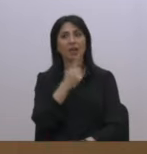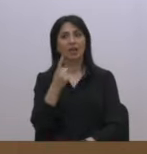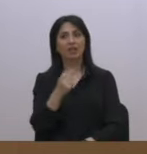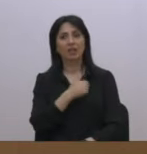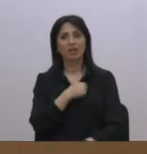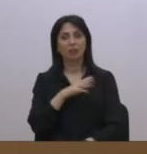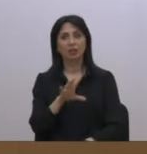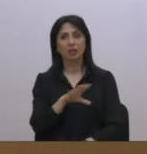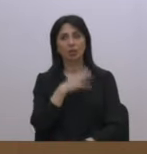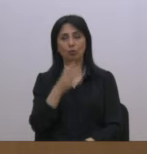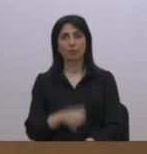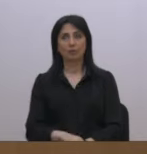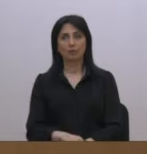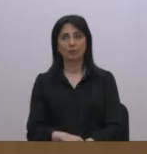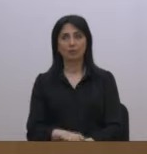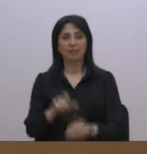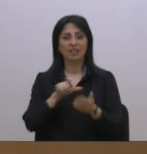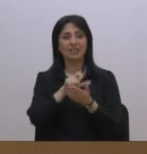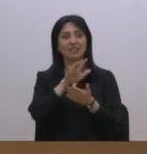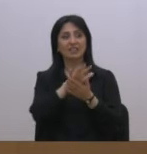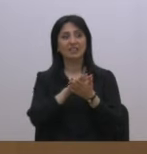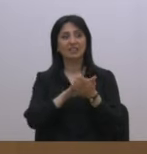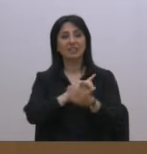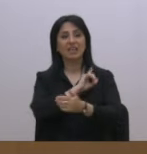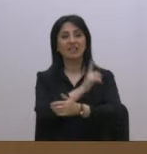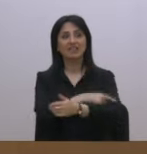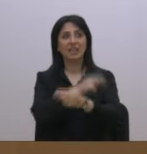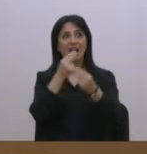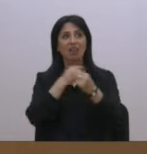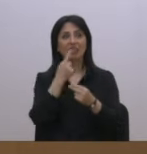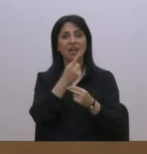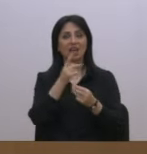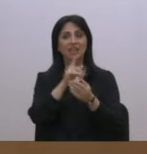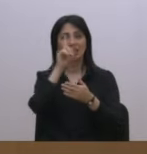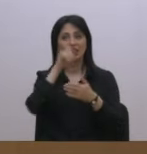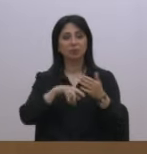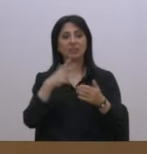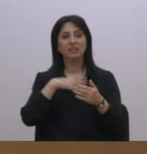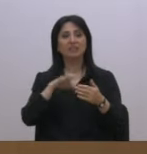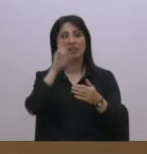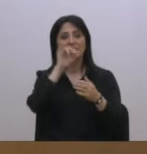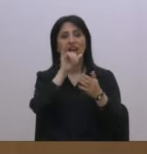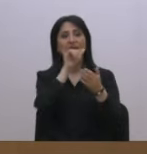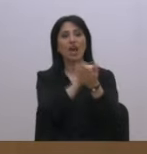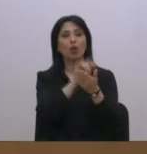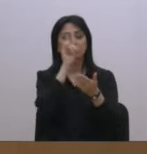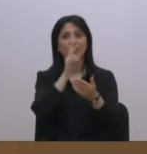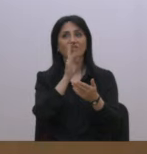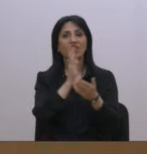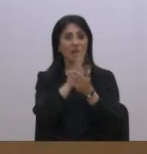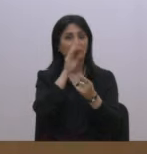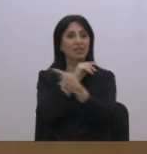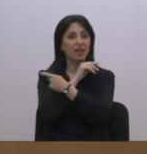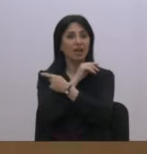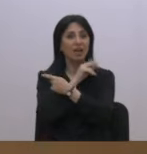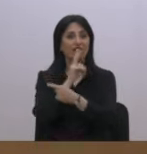იმედი ჰქონდათ. გრძის გაგრძელების ძალას აძლევდათ ერთადერთი წმენა, რომ საქართველოს ხელისუფლება მიიცოდა, ვინ იყო მტერი და